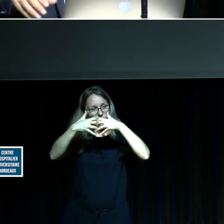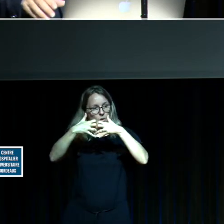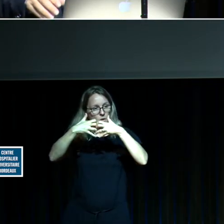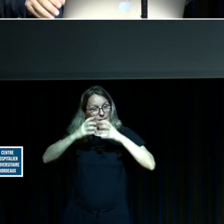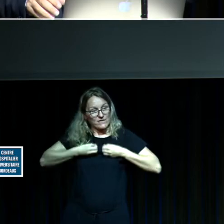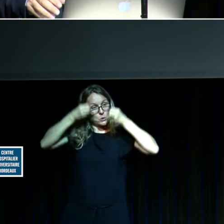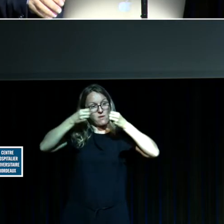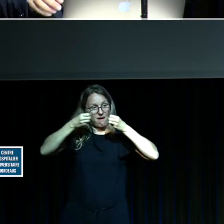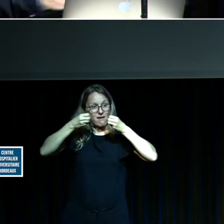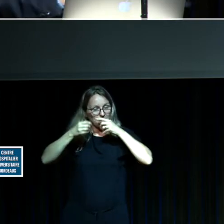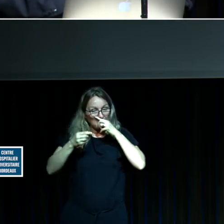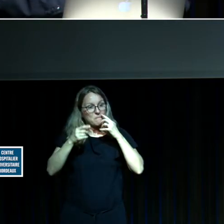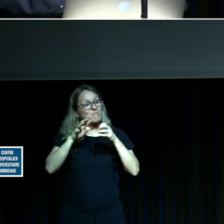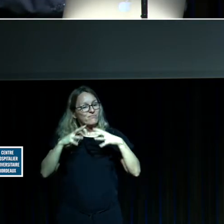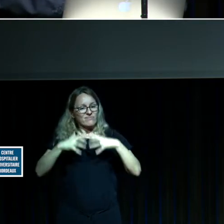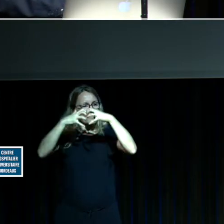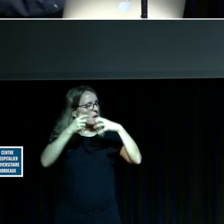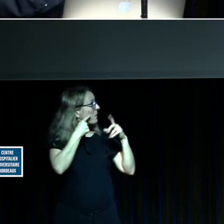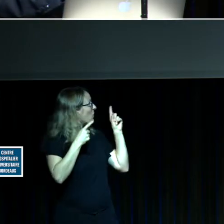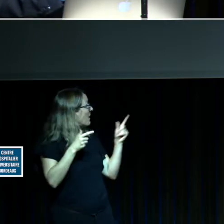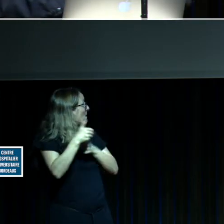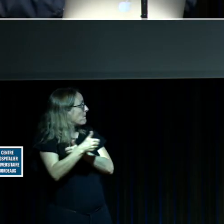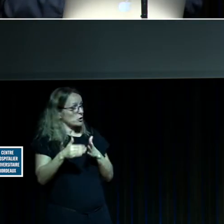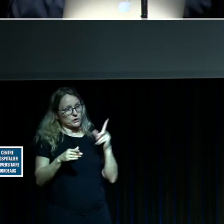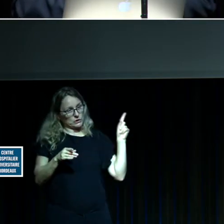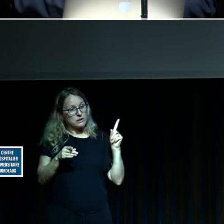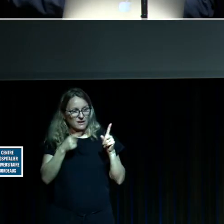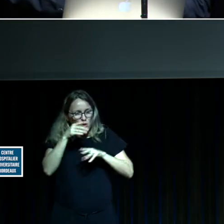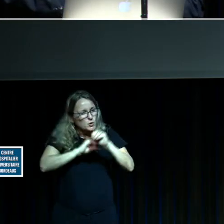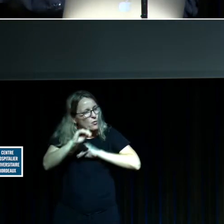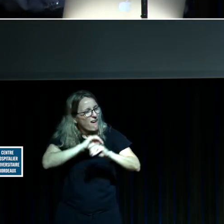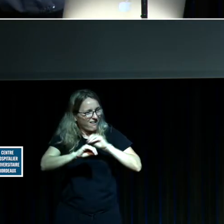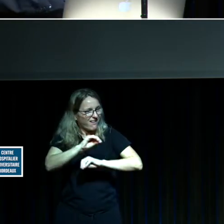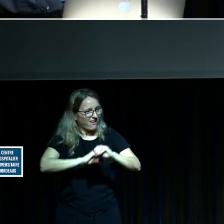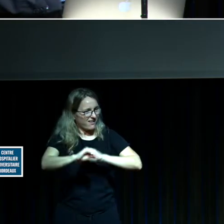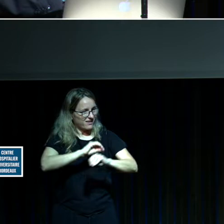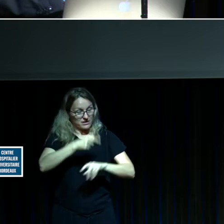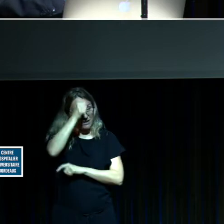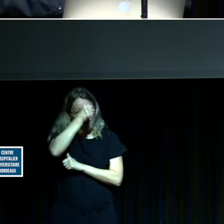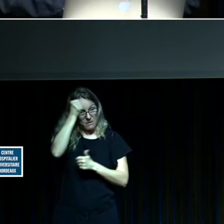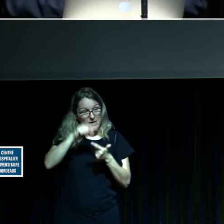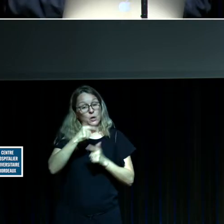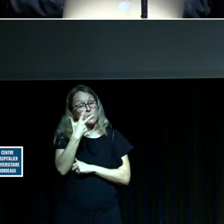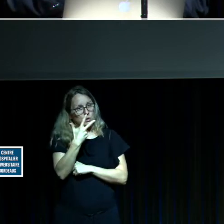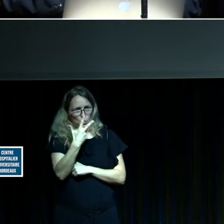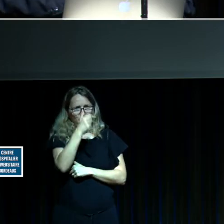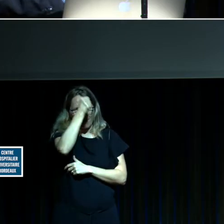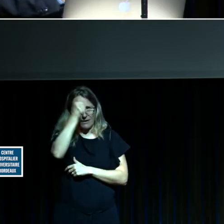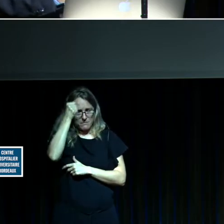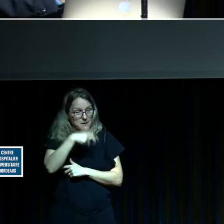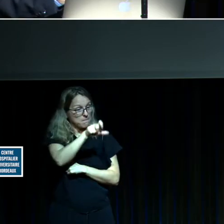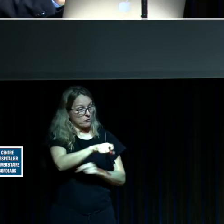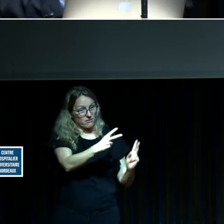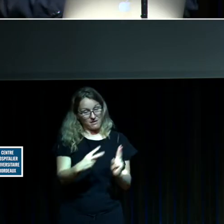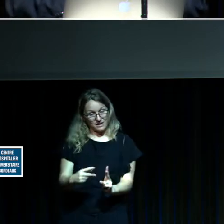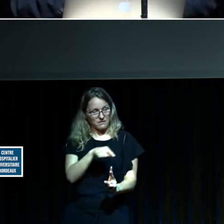qui ont fait un accident vasculaire cérébral. Là, vous voyez un box des soins intensifs ici, avec une infirmière et 3 infirmiers autour d'un patient qui vient